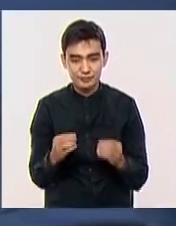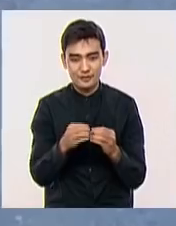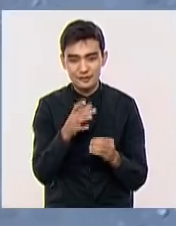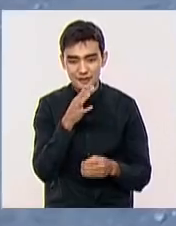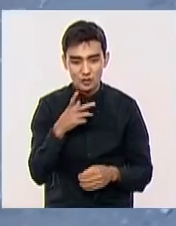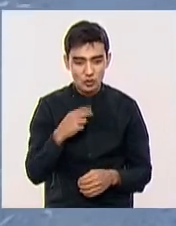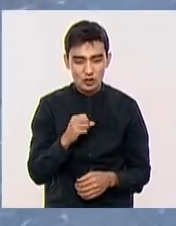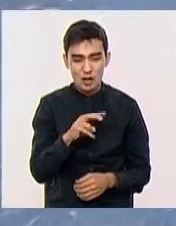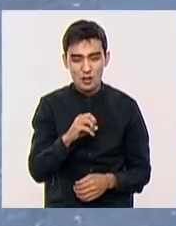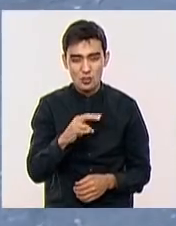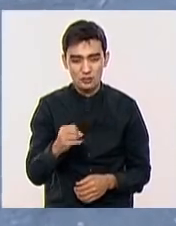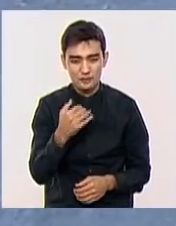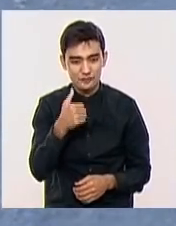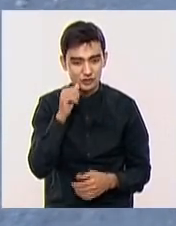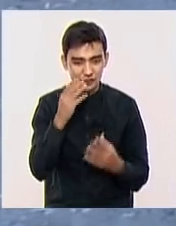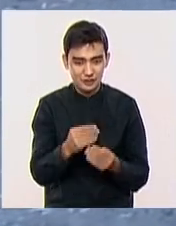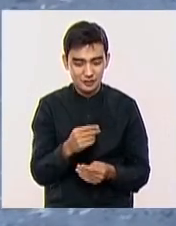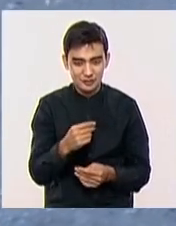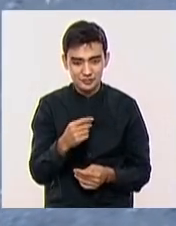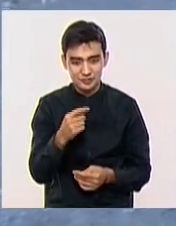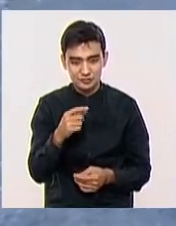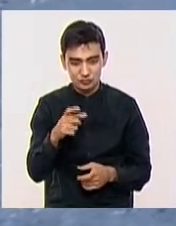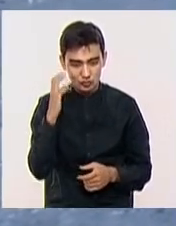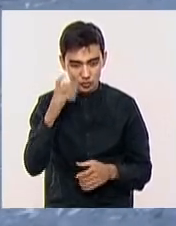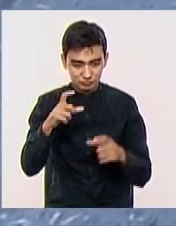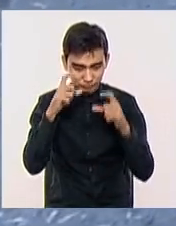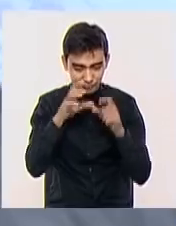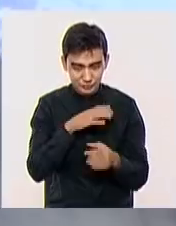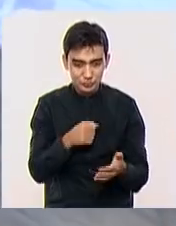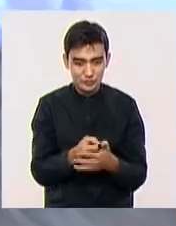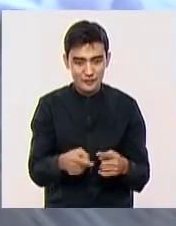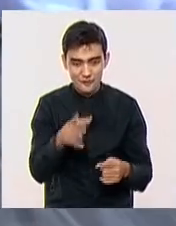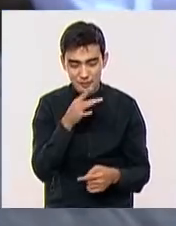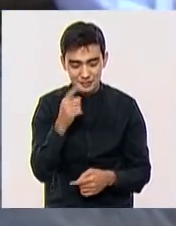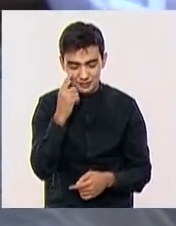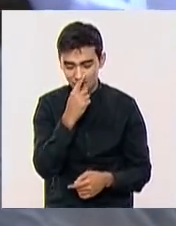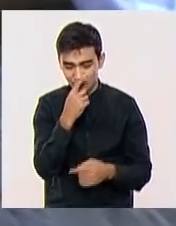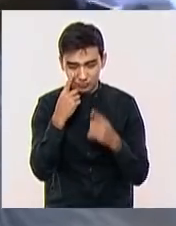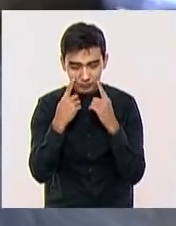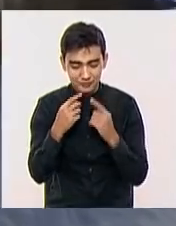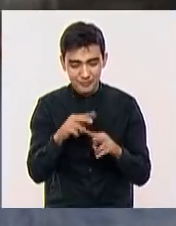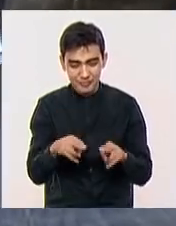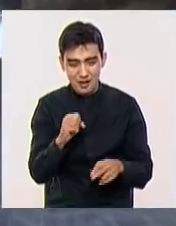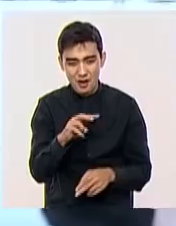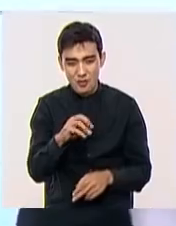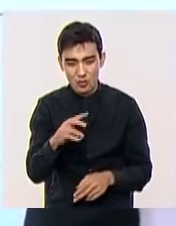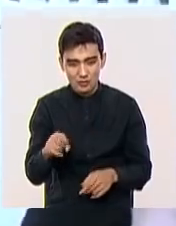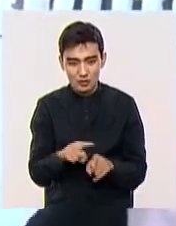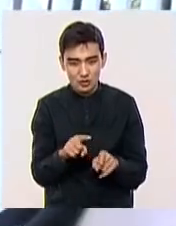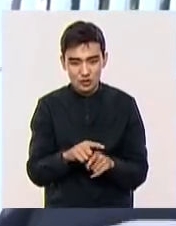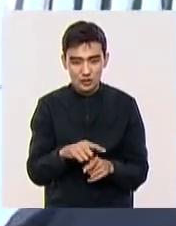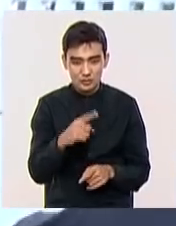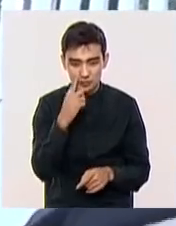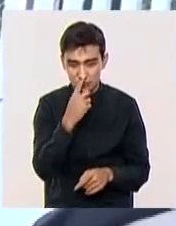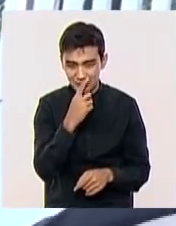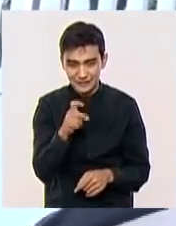10-летняя дочь Алены Черновой со вчерашнего дня не снимает черные очки. До сих пор ее глаза слезятся. У самой Алены тоже химический ожог